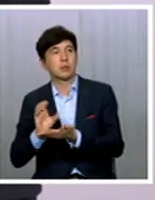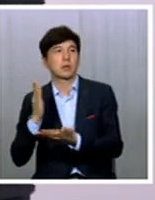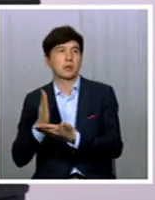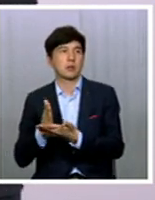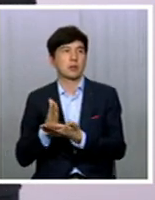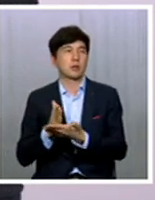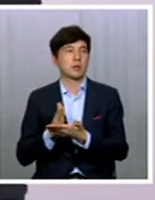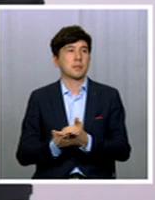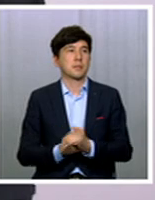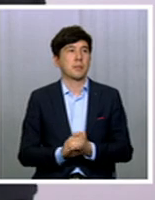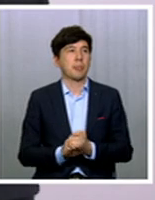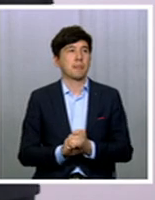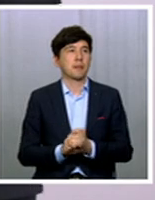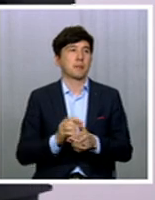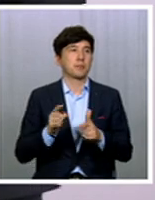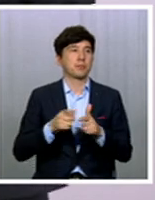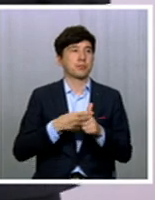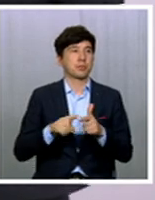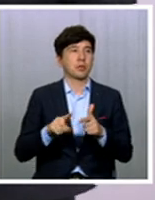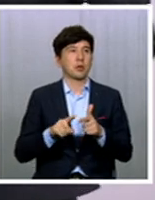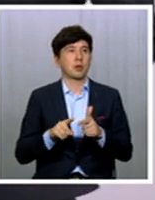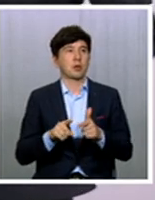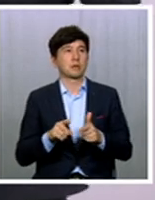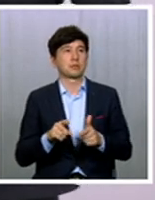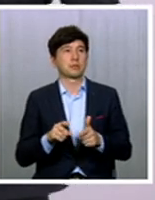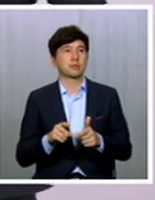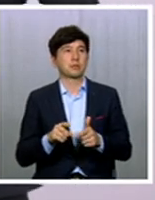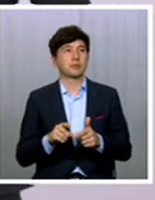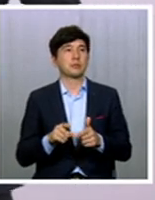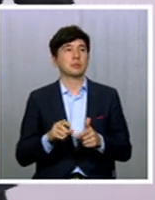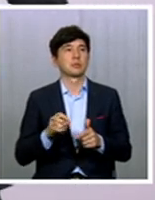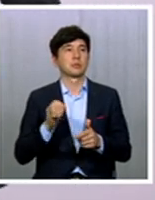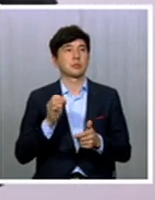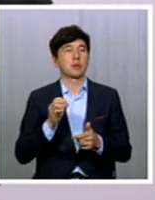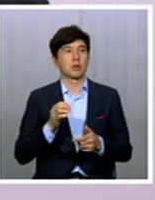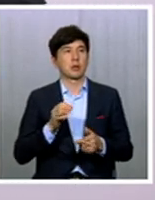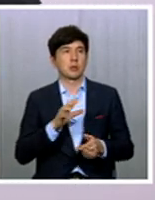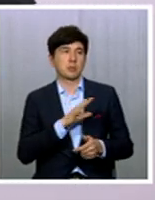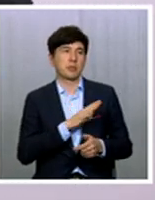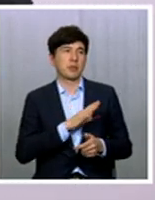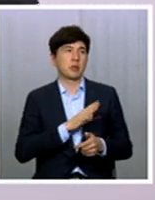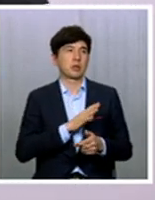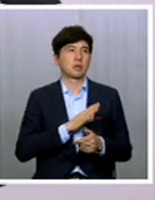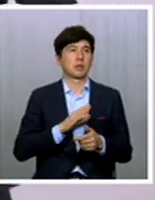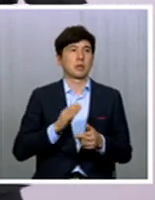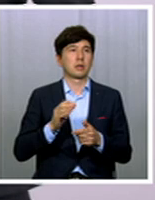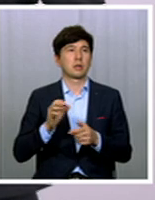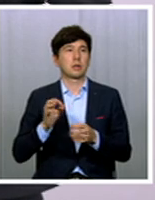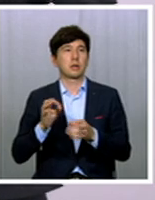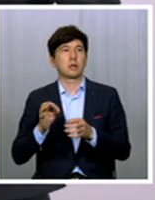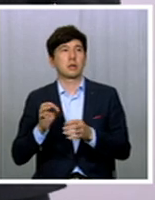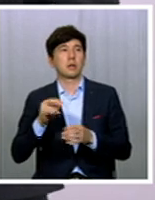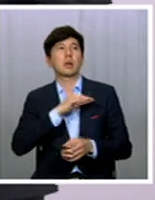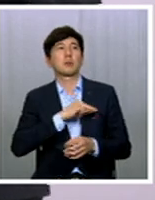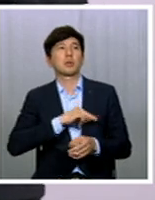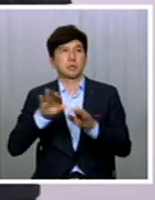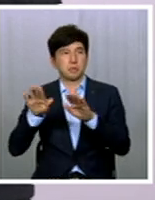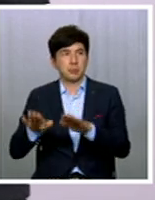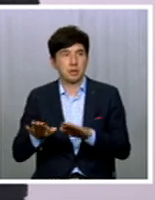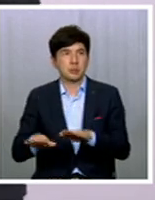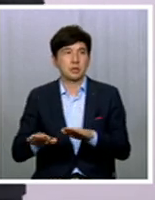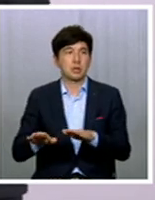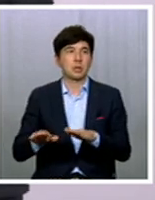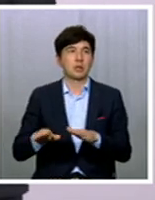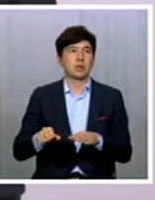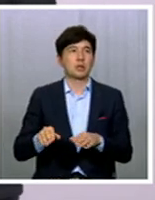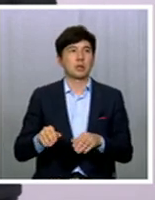өндірушілерге қатысты айтылған ұғым. Яғни, белгілі бір өнеркәсіп болсын, кәсіпорын болсын, өздерінің жасаған өнімдерін дайын өнім